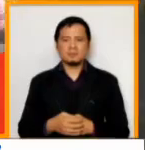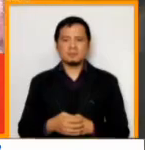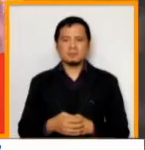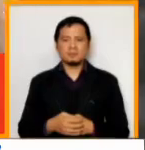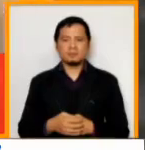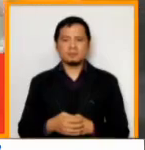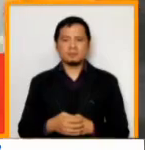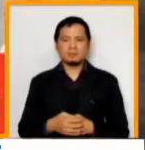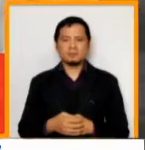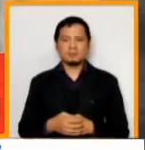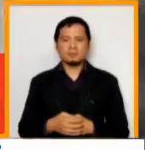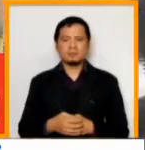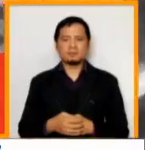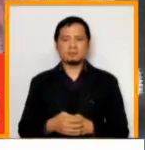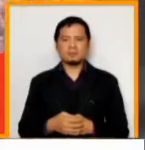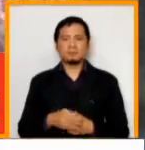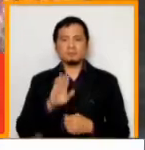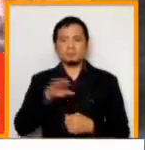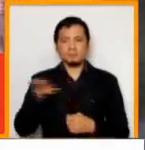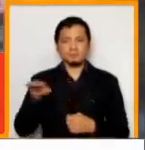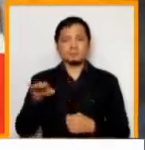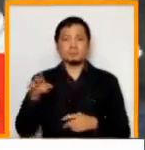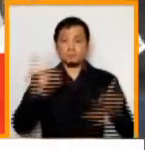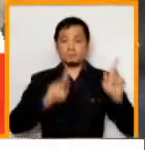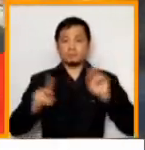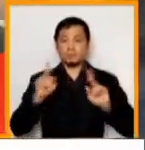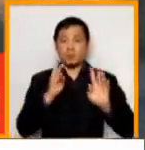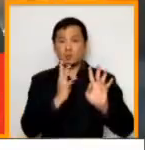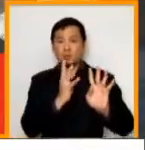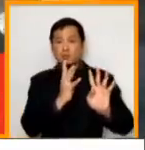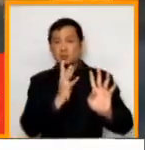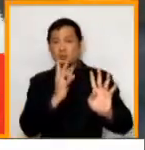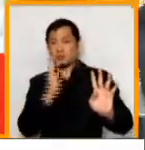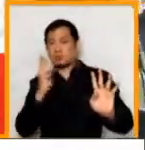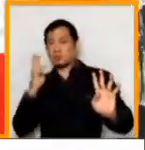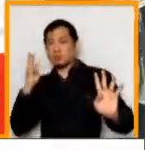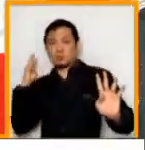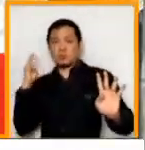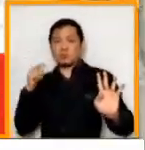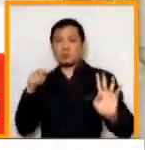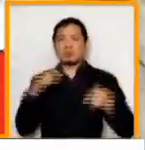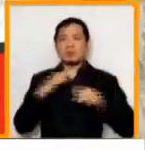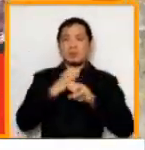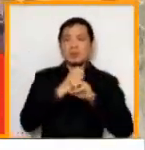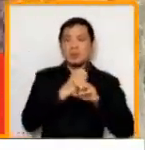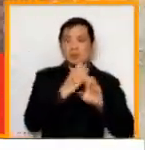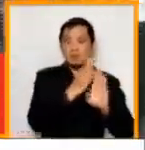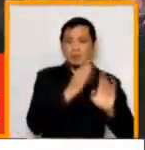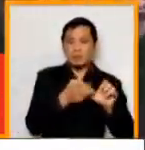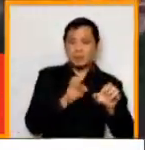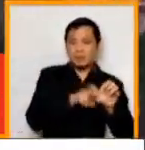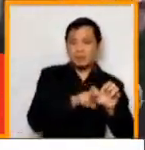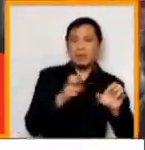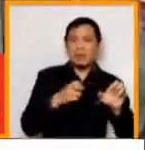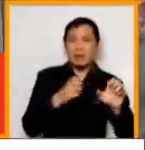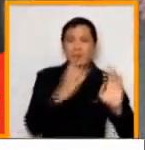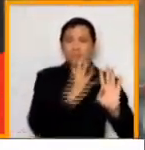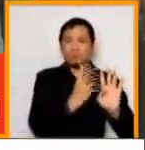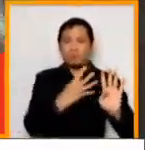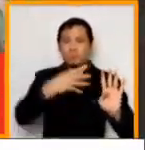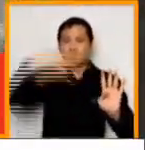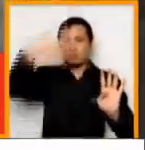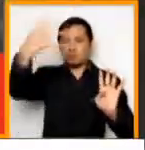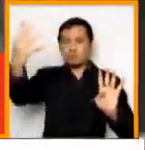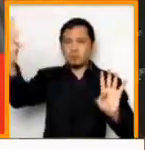Igan, mahaba na yung pila ng mga pasahero mula doon sa sakayan sa gitna ng EDSA. Umabot na yung pila sa overpass at nakarating na dito